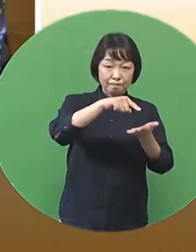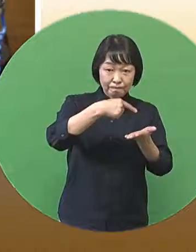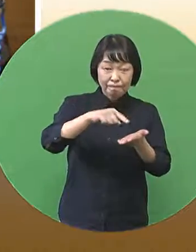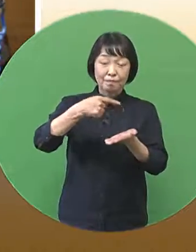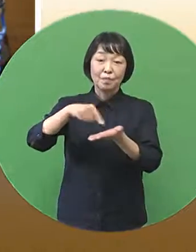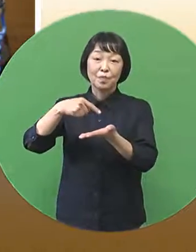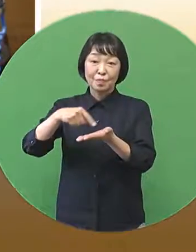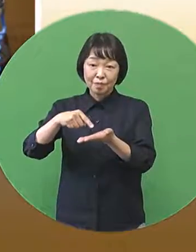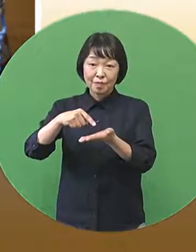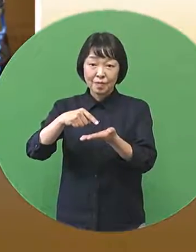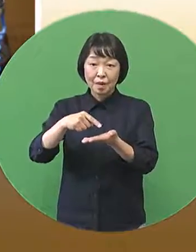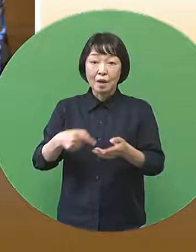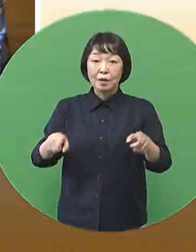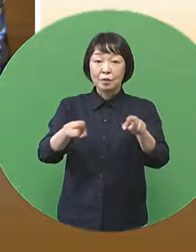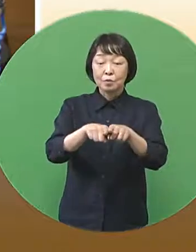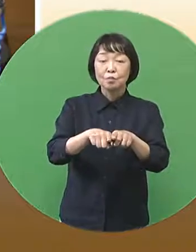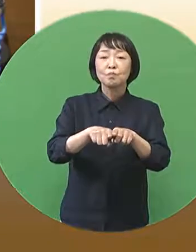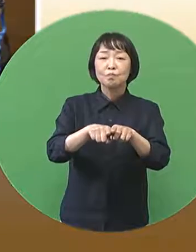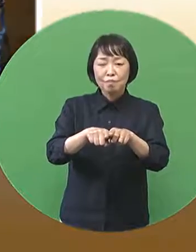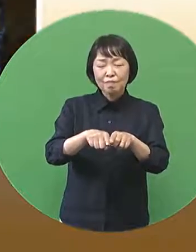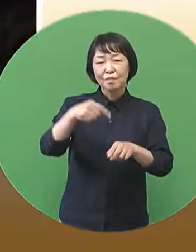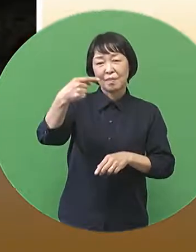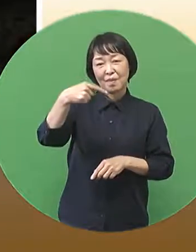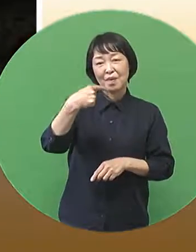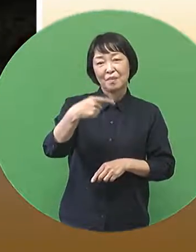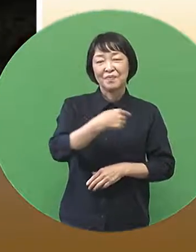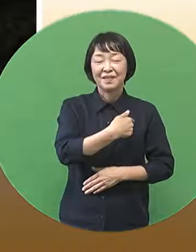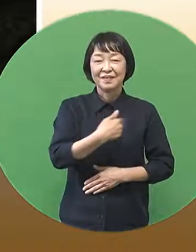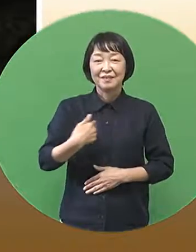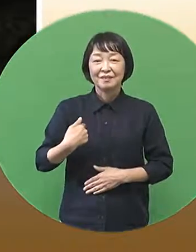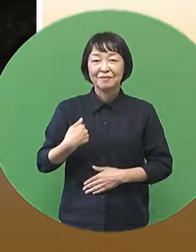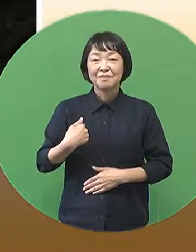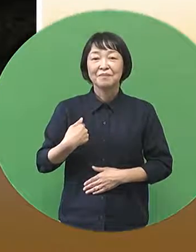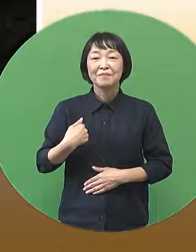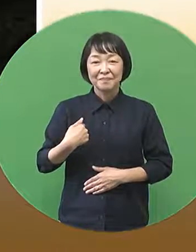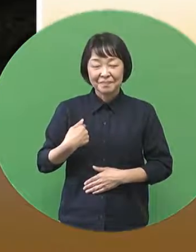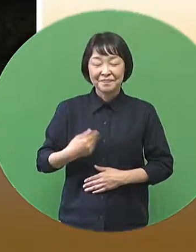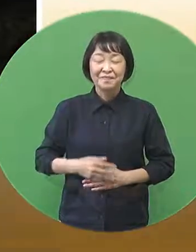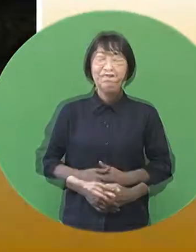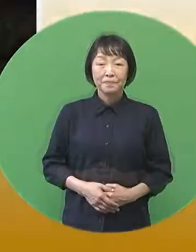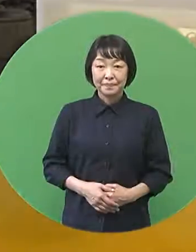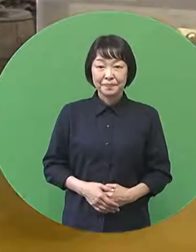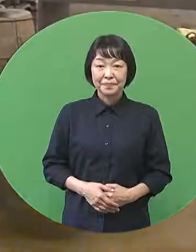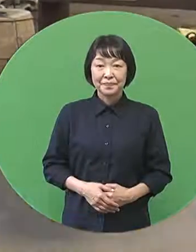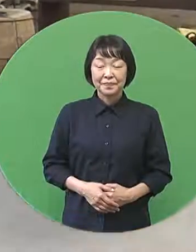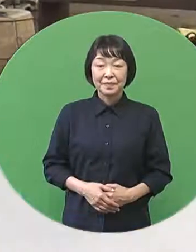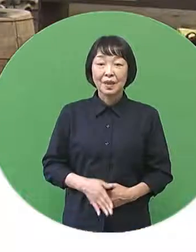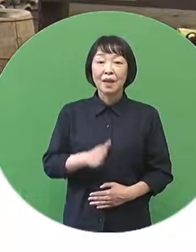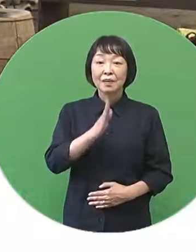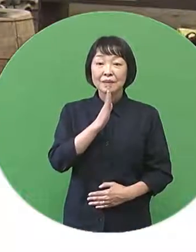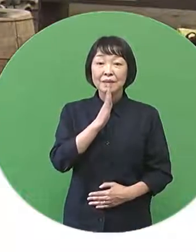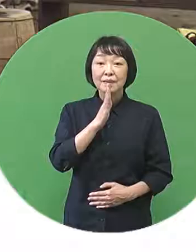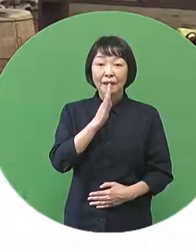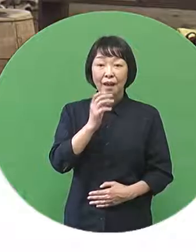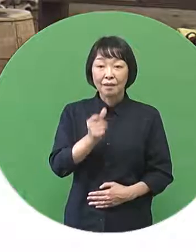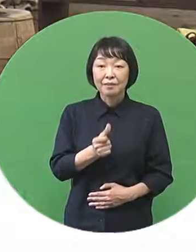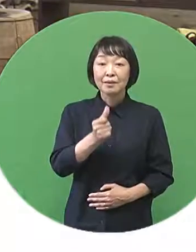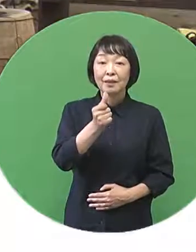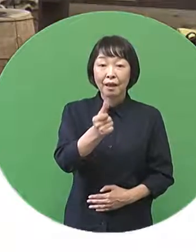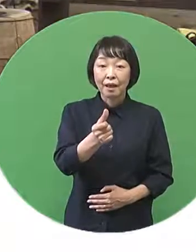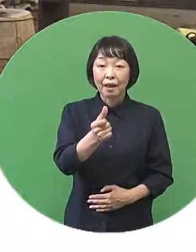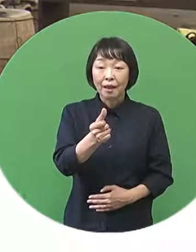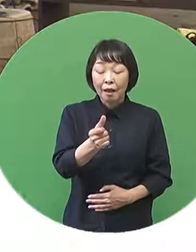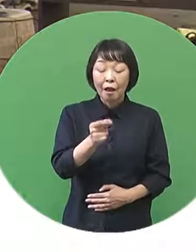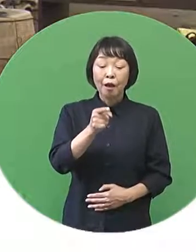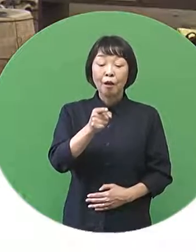業者や職人の皆さんにとっても得ることが多い貴重な機会となっています。 生で見てもらうことによ